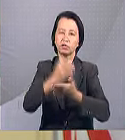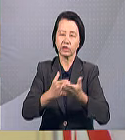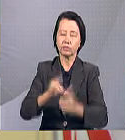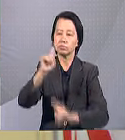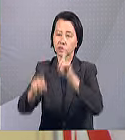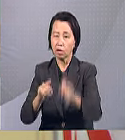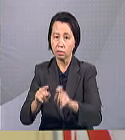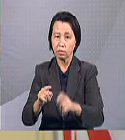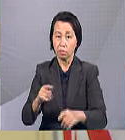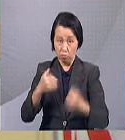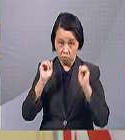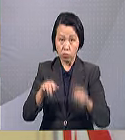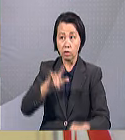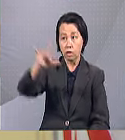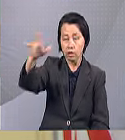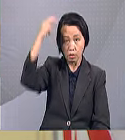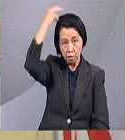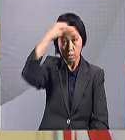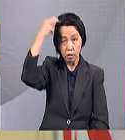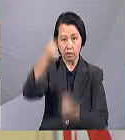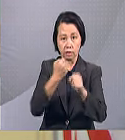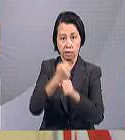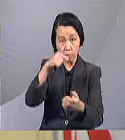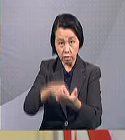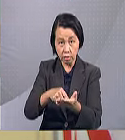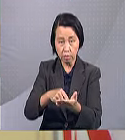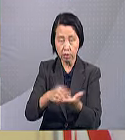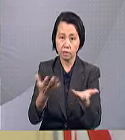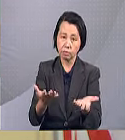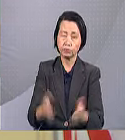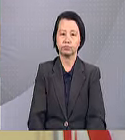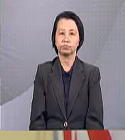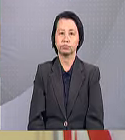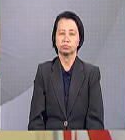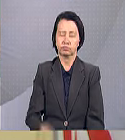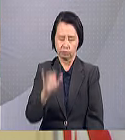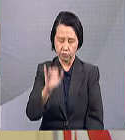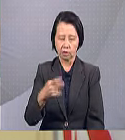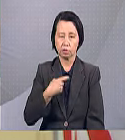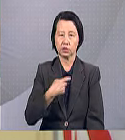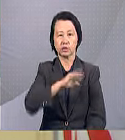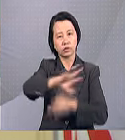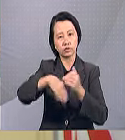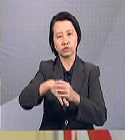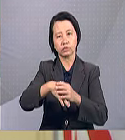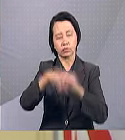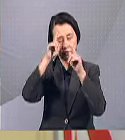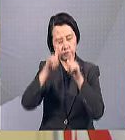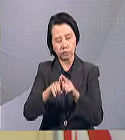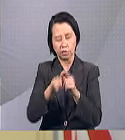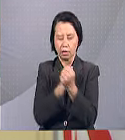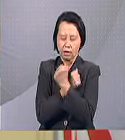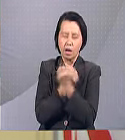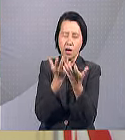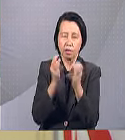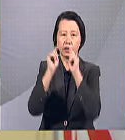ke haji tahun ni. Kita semua bersetuju, semua rindu dan cintakan masjid serta